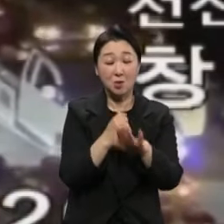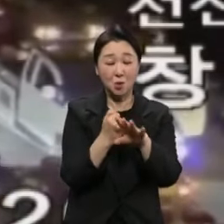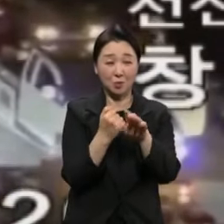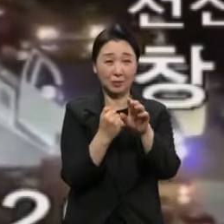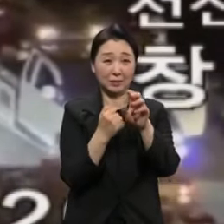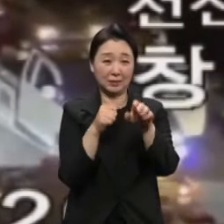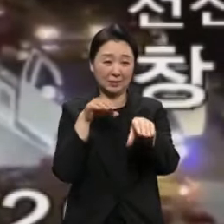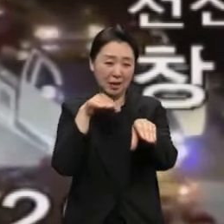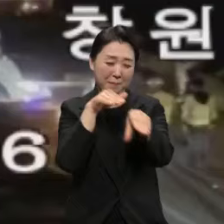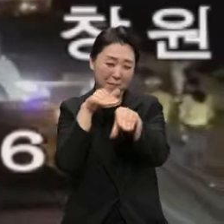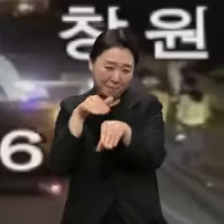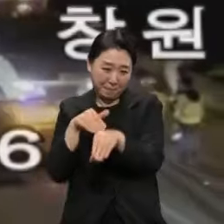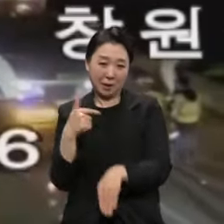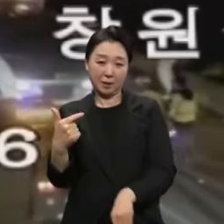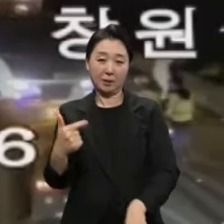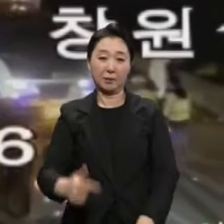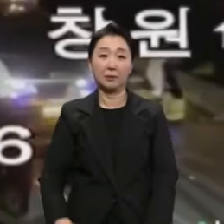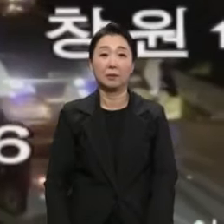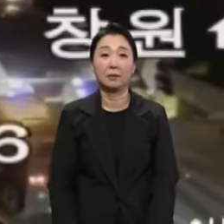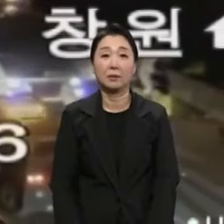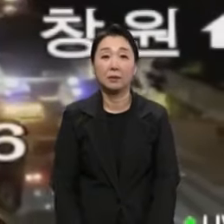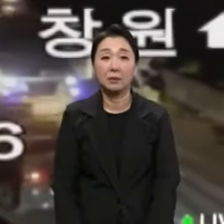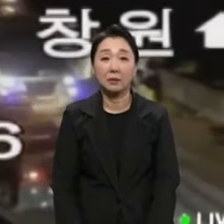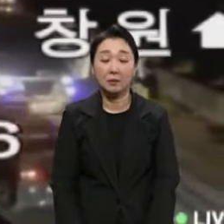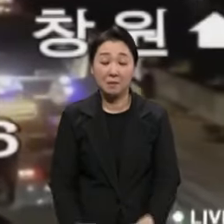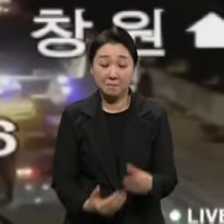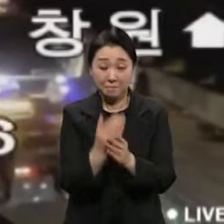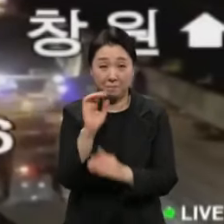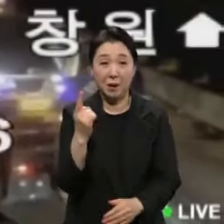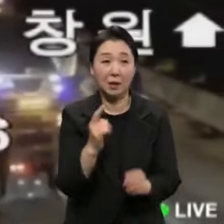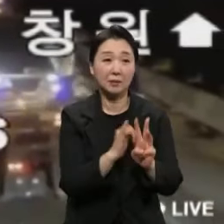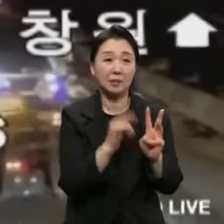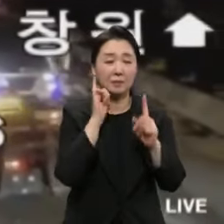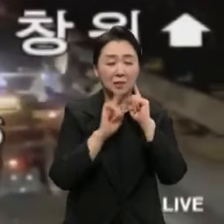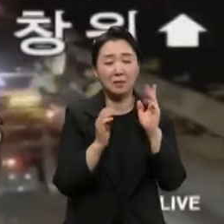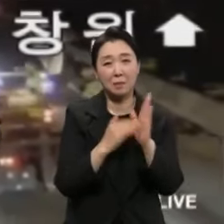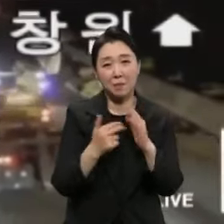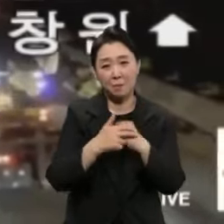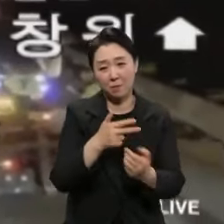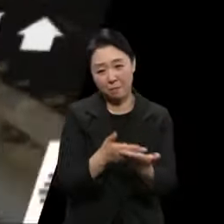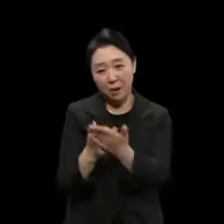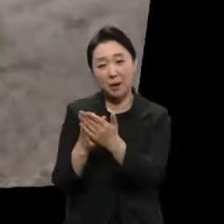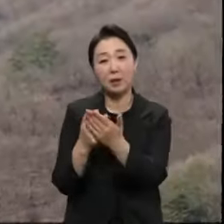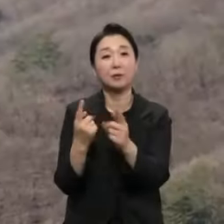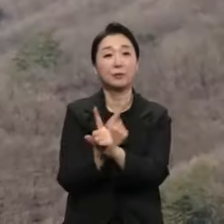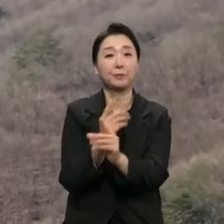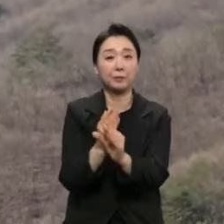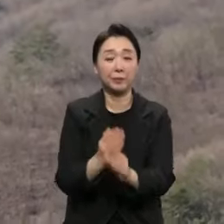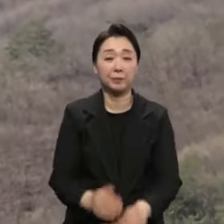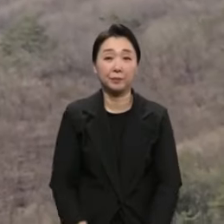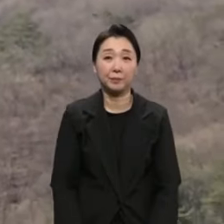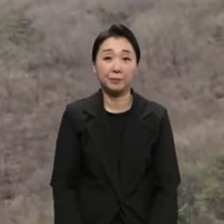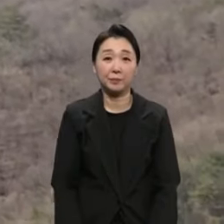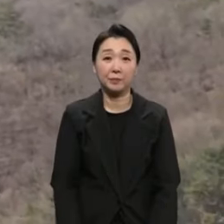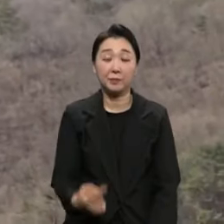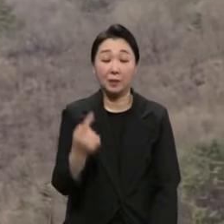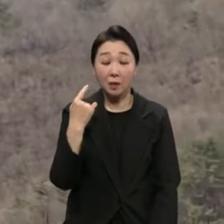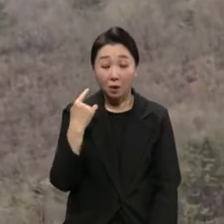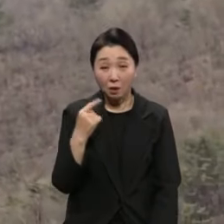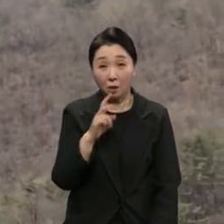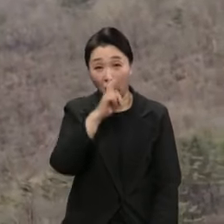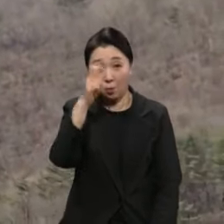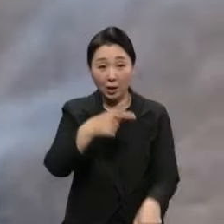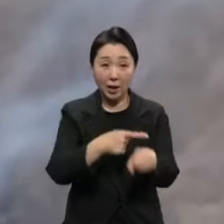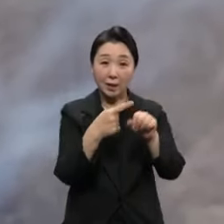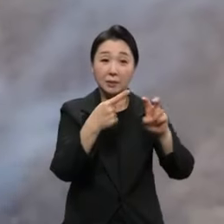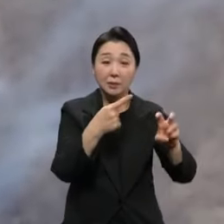차량이 피해를 입었습니다. 이 사고로 3명이 다치고 병원으로 옮겨져 치료를 받고 있습니다. 어제 오후 1시 10분쯤